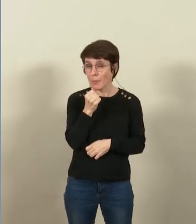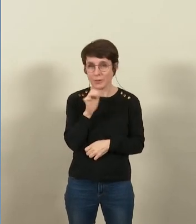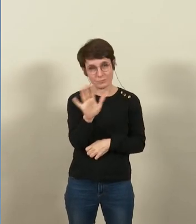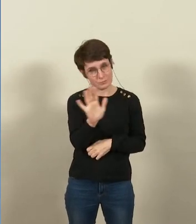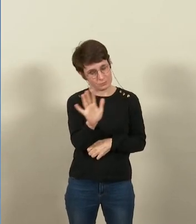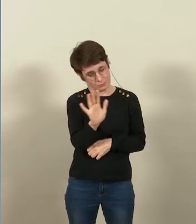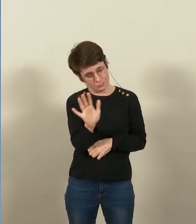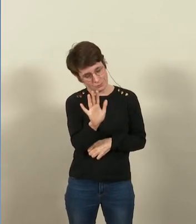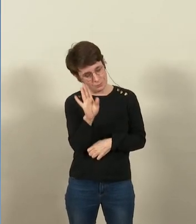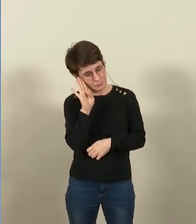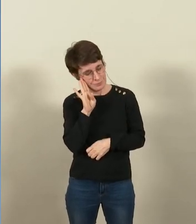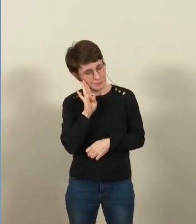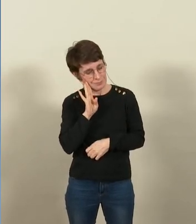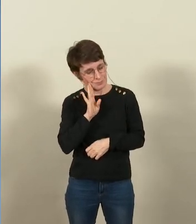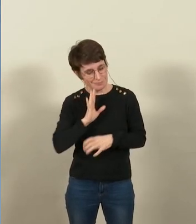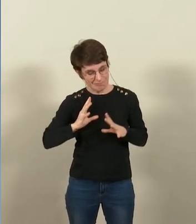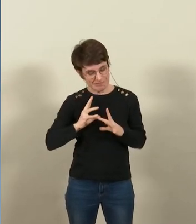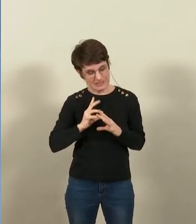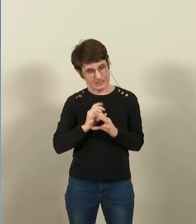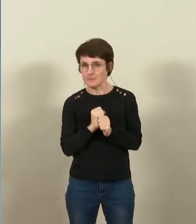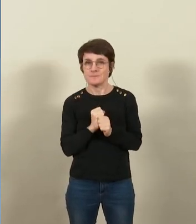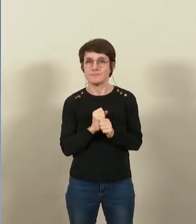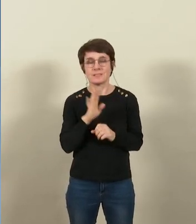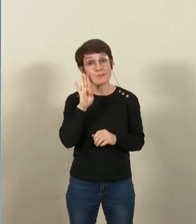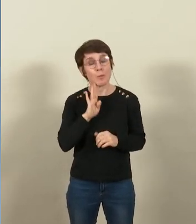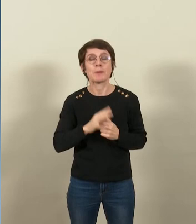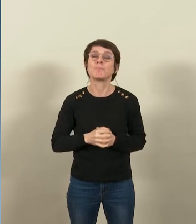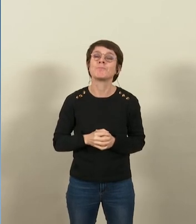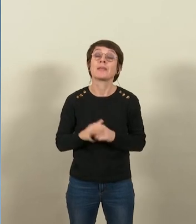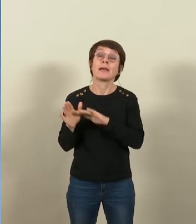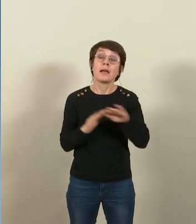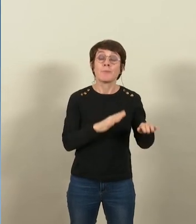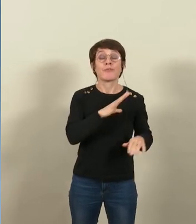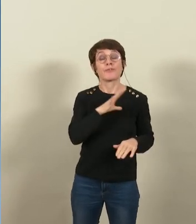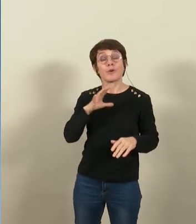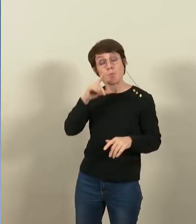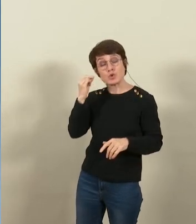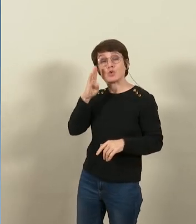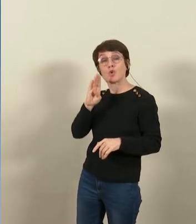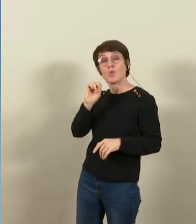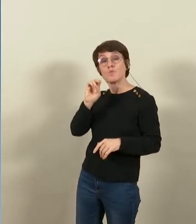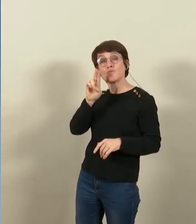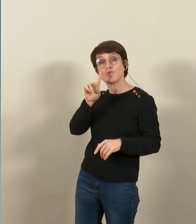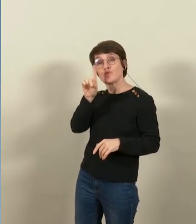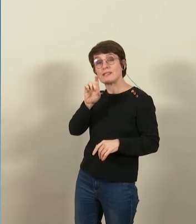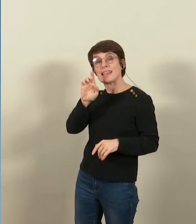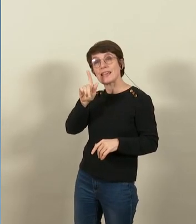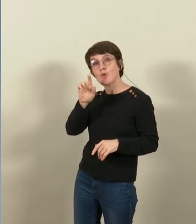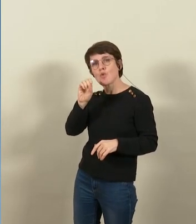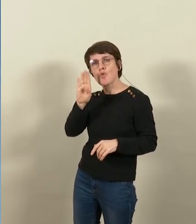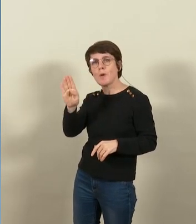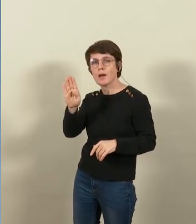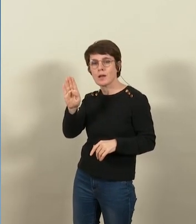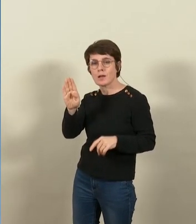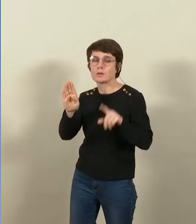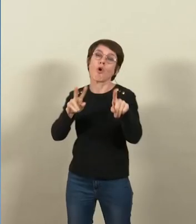rester précis et si possible court dans vos interventions monsieur bouségou euh non très très